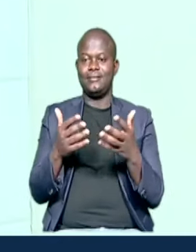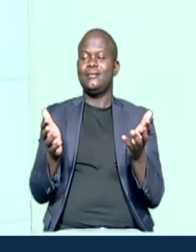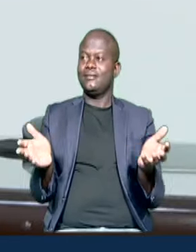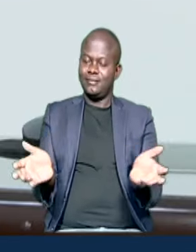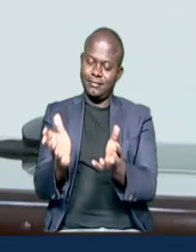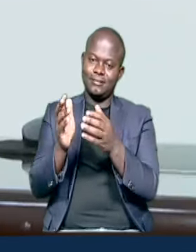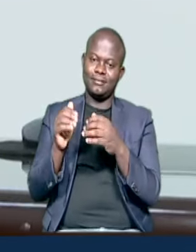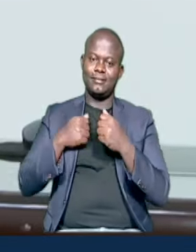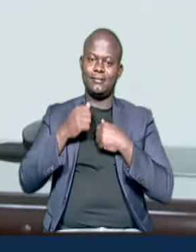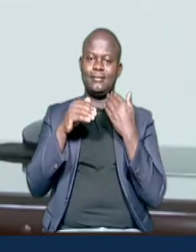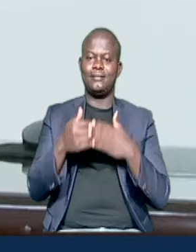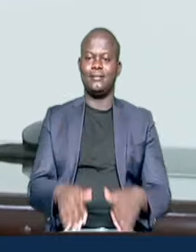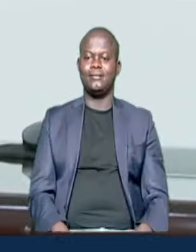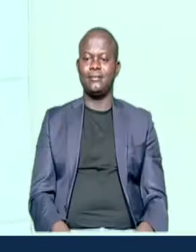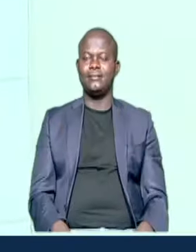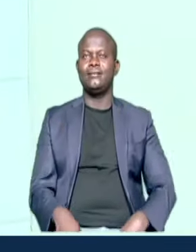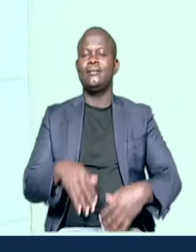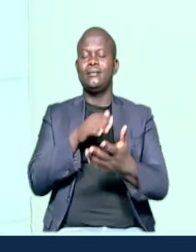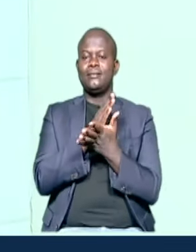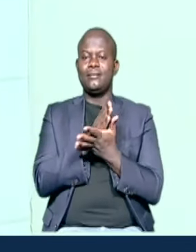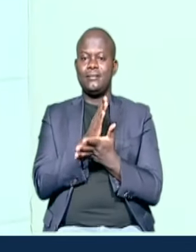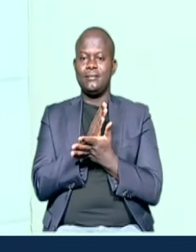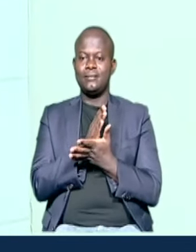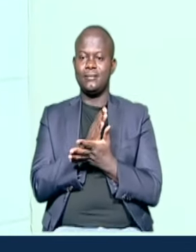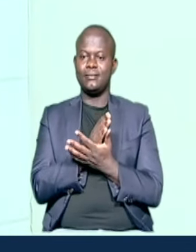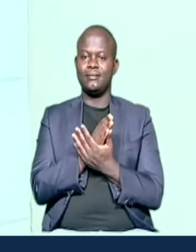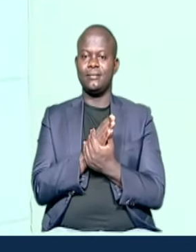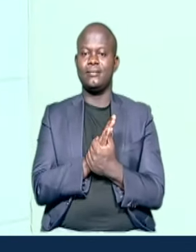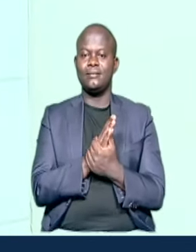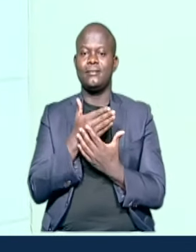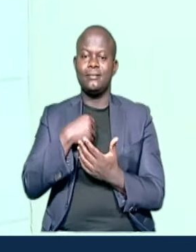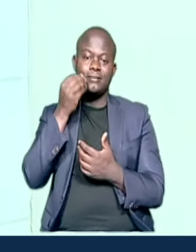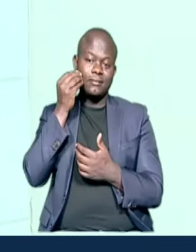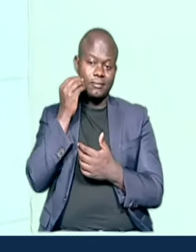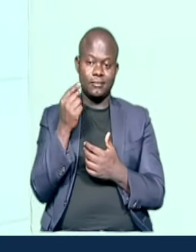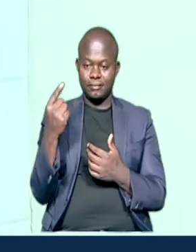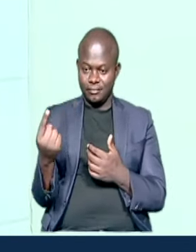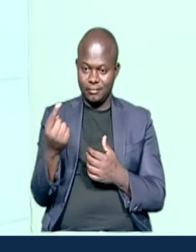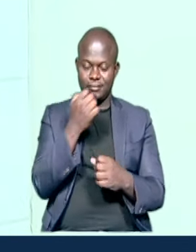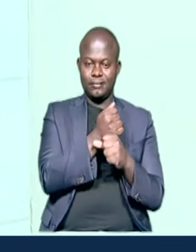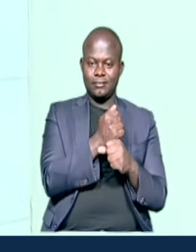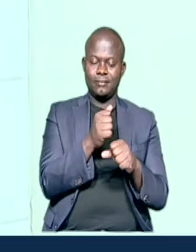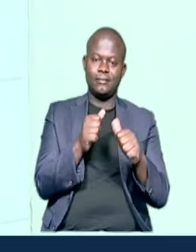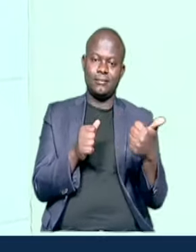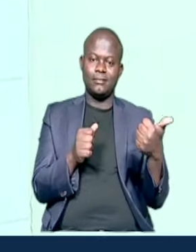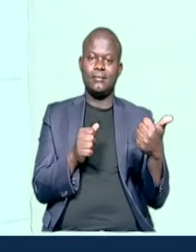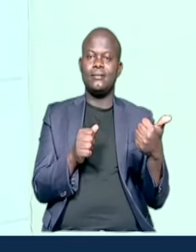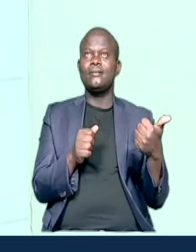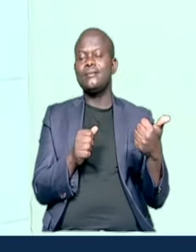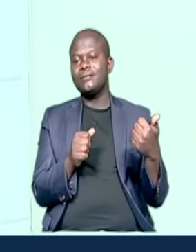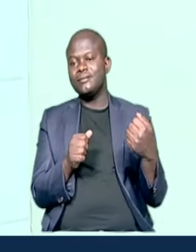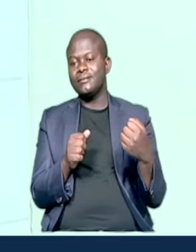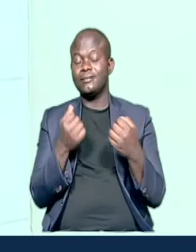unatinyure n'abanyarwanda muri rusange nibyo koko kugira urugo ni kimwe akazi ukora ni ikindi